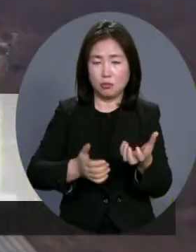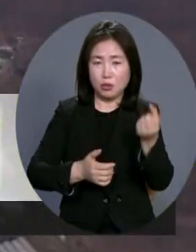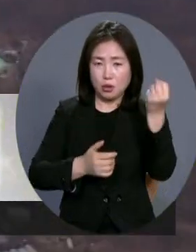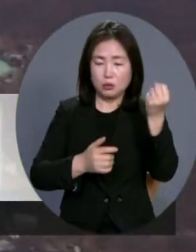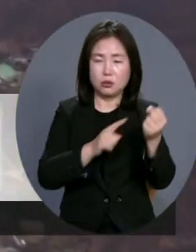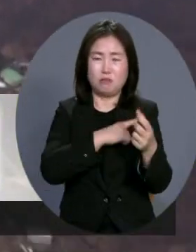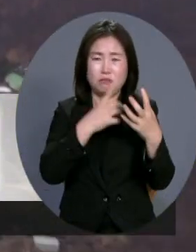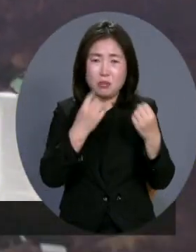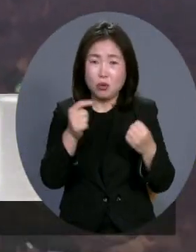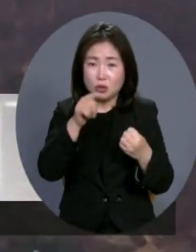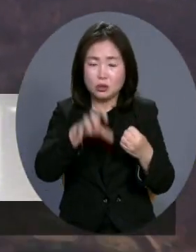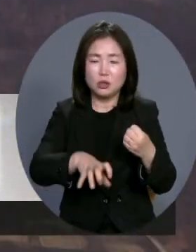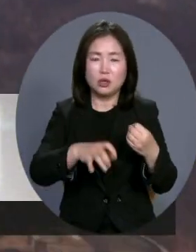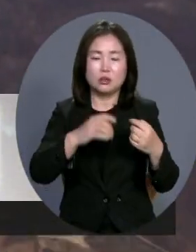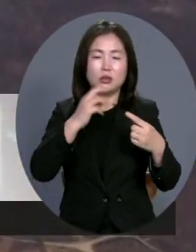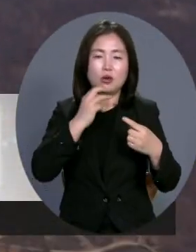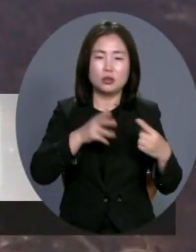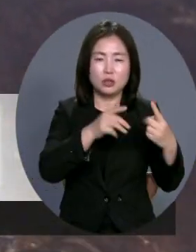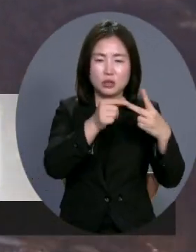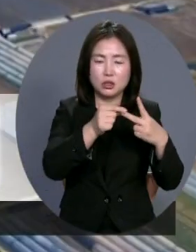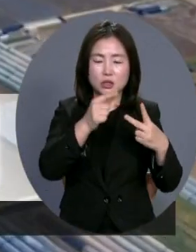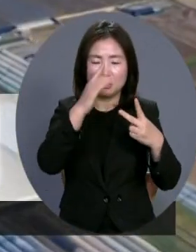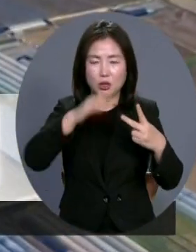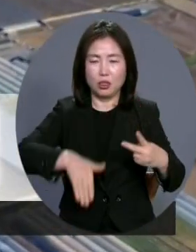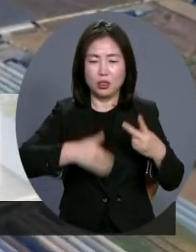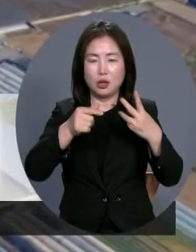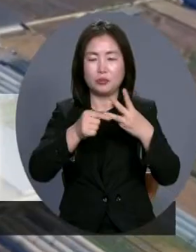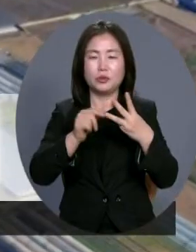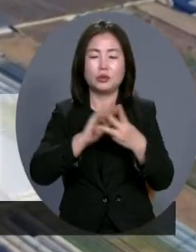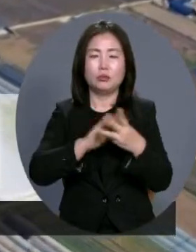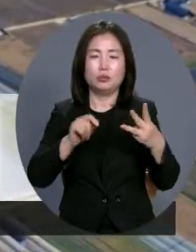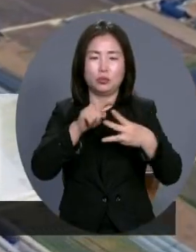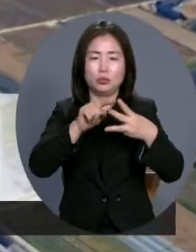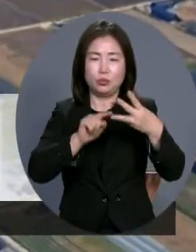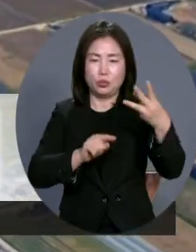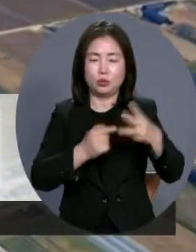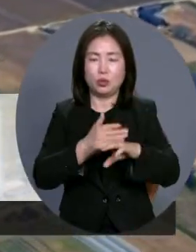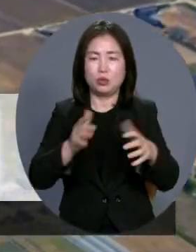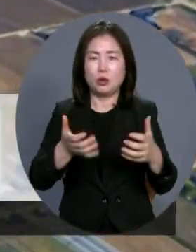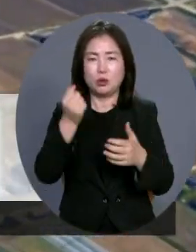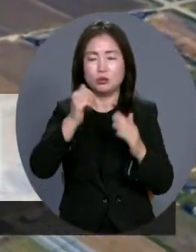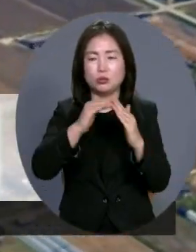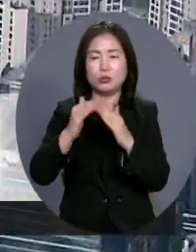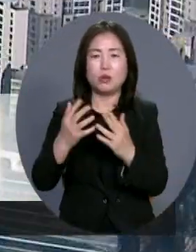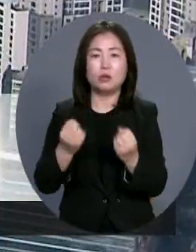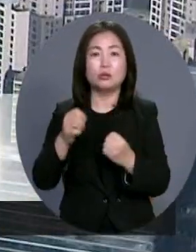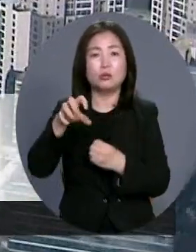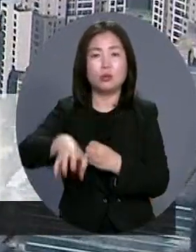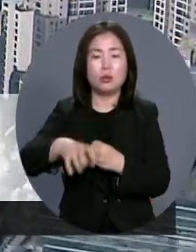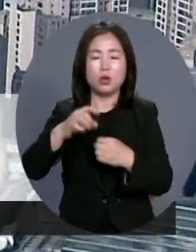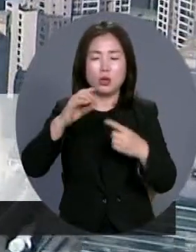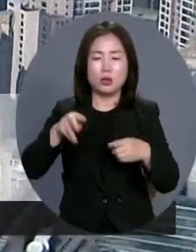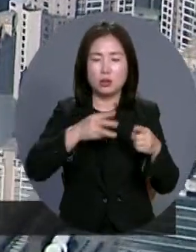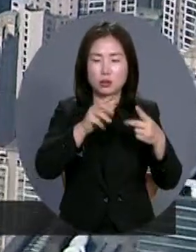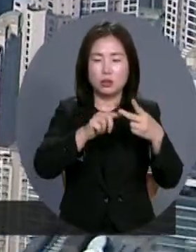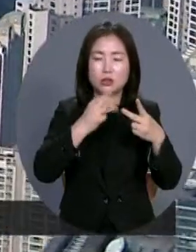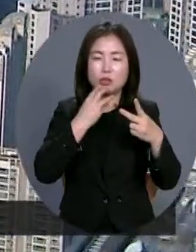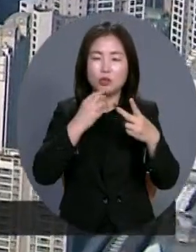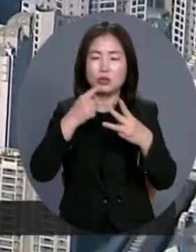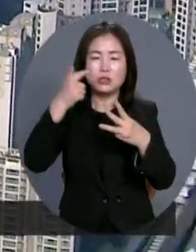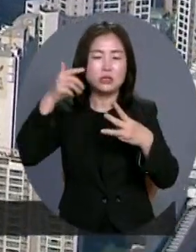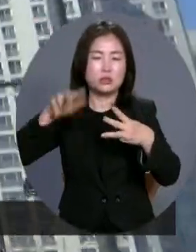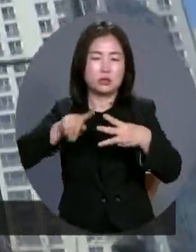땅이 가장 많은 곳은 경기 전남 경북 순이고 외국인 소유 주택이 많은 곳은 경기 서울